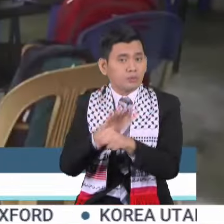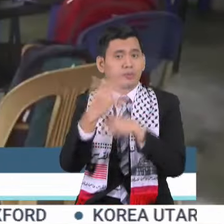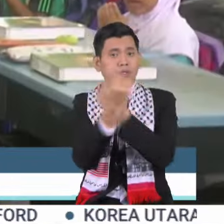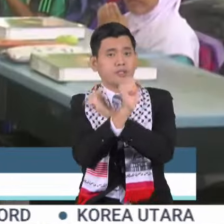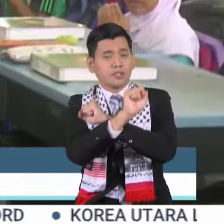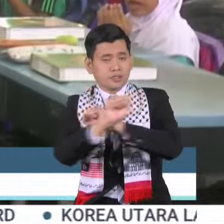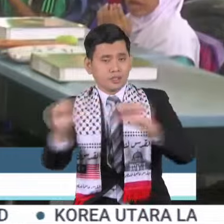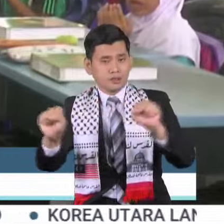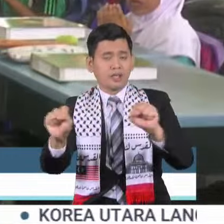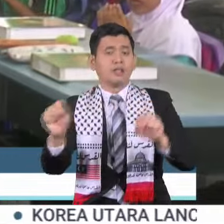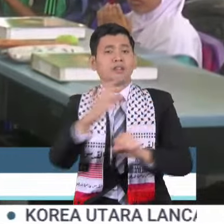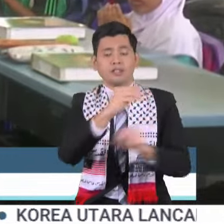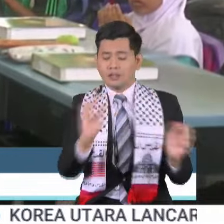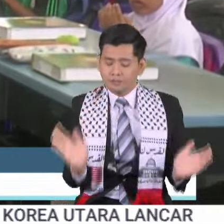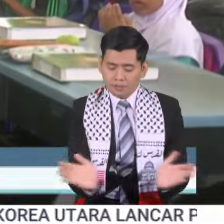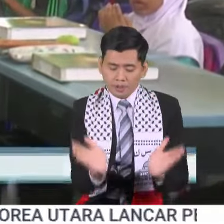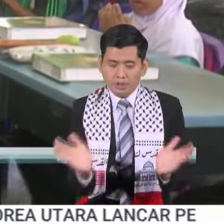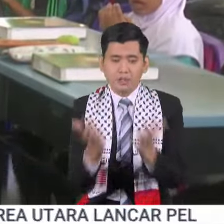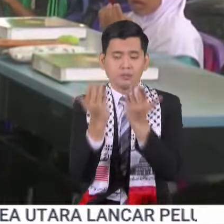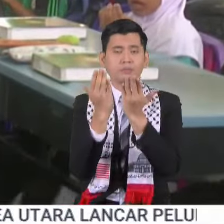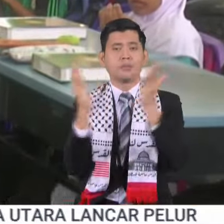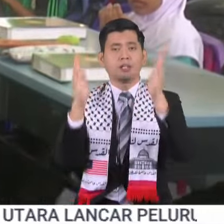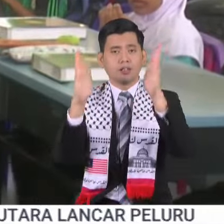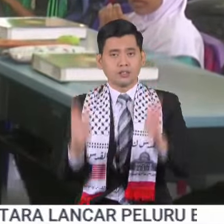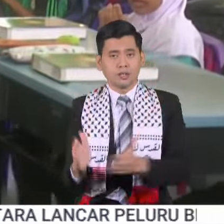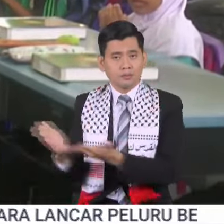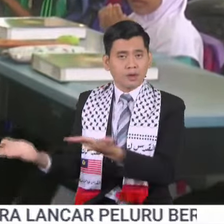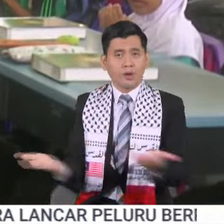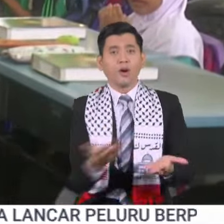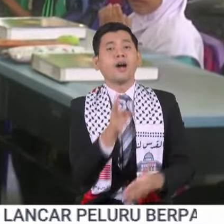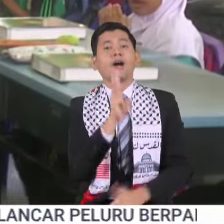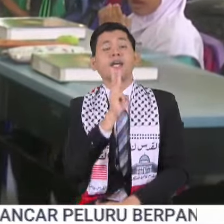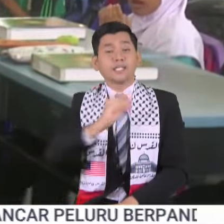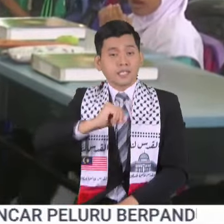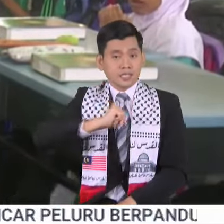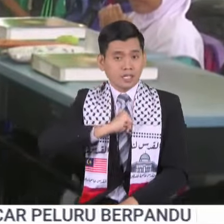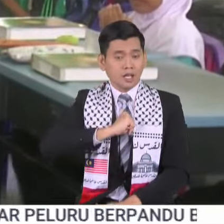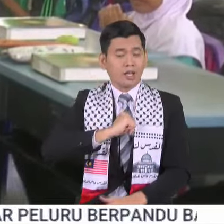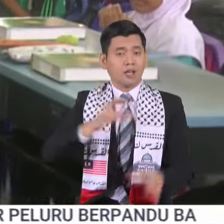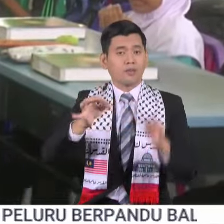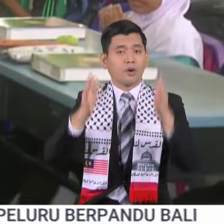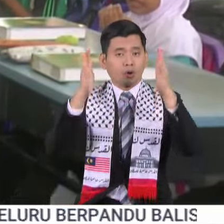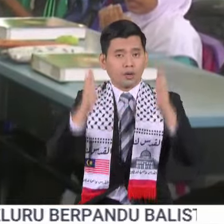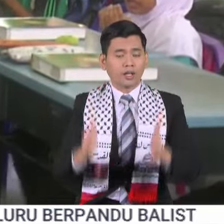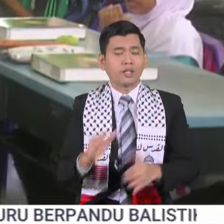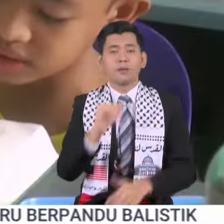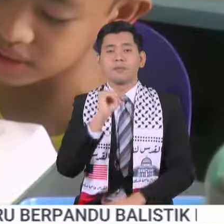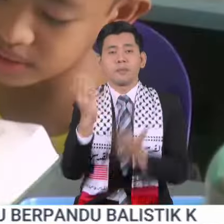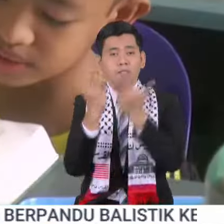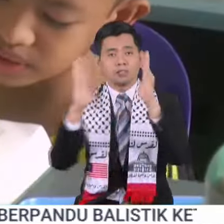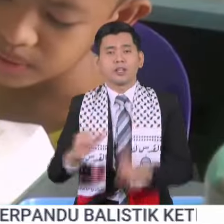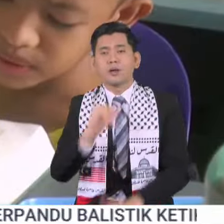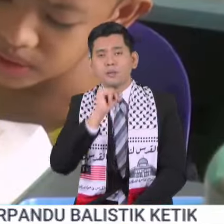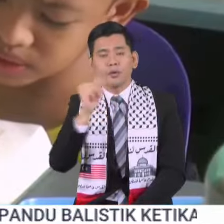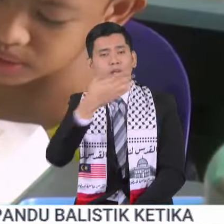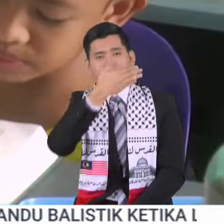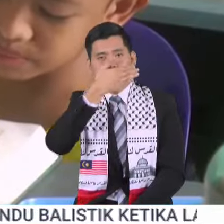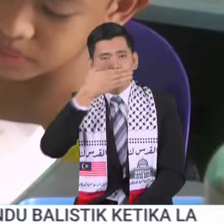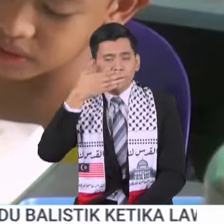KPM dan menggalakkan murid membawa air minuman sendiri bagi yang tidak berpuasa atau murid bukan